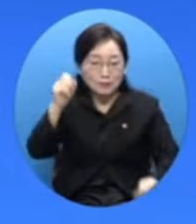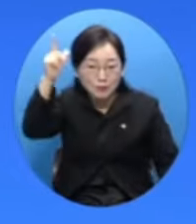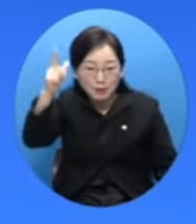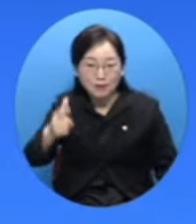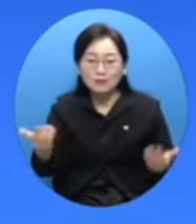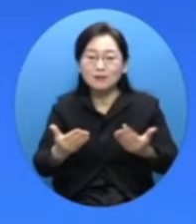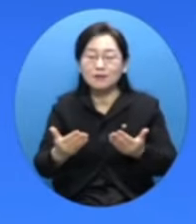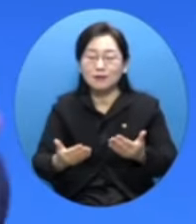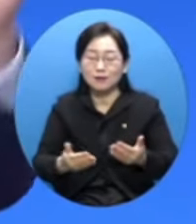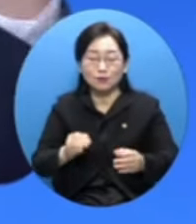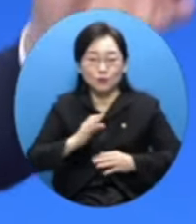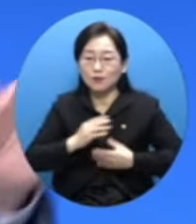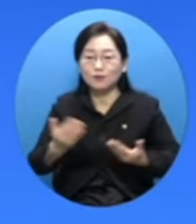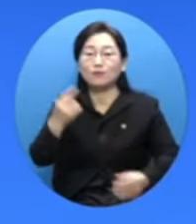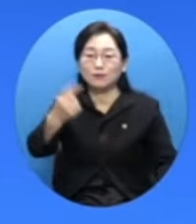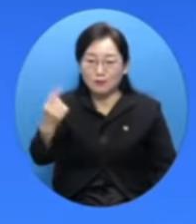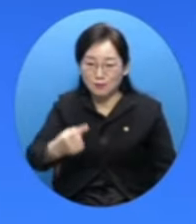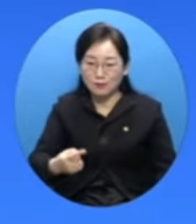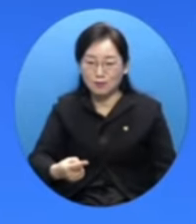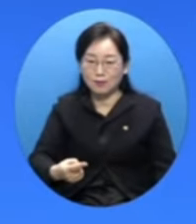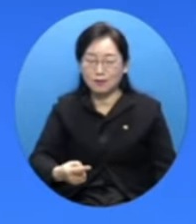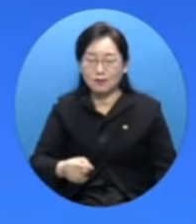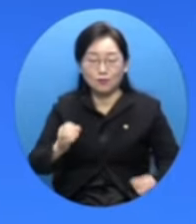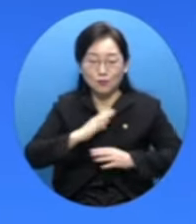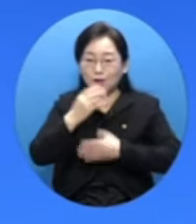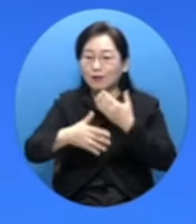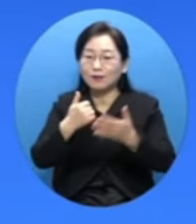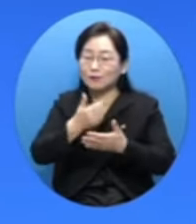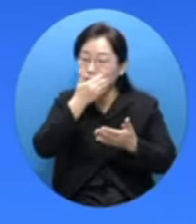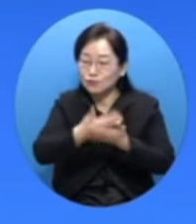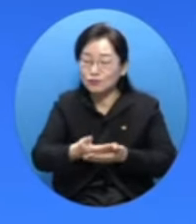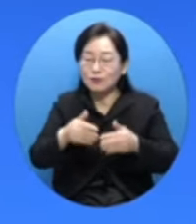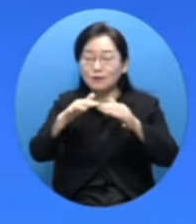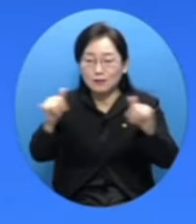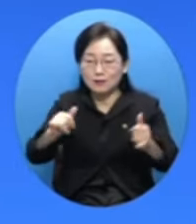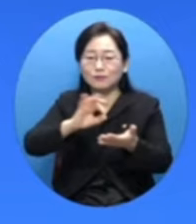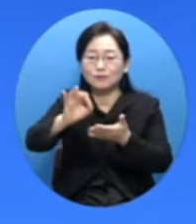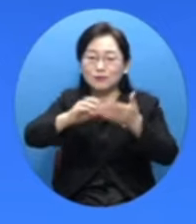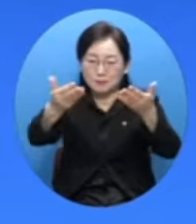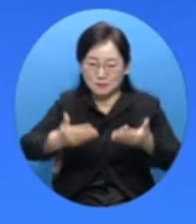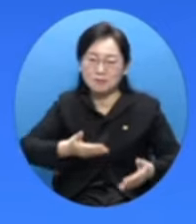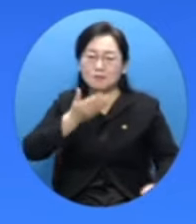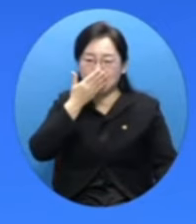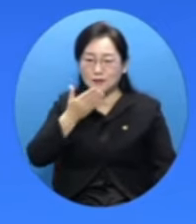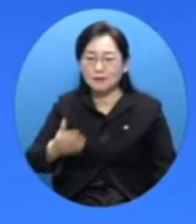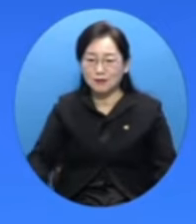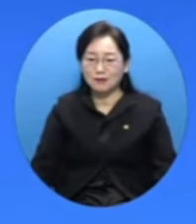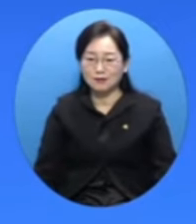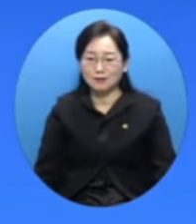더 놀라운 일을 하게 되고 더 놀라운 역사를 이루는 하나님의 귀한 일꾼으로 쓰임받게 되는 것입니다.